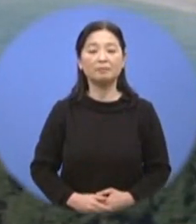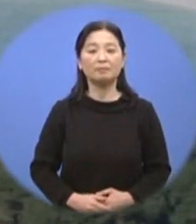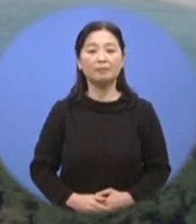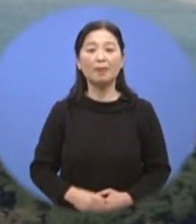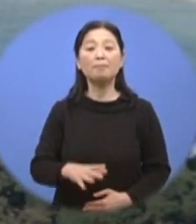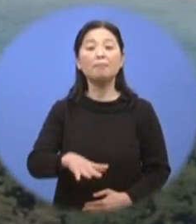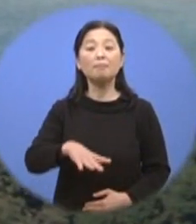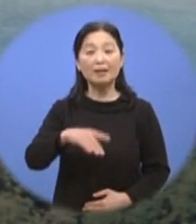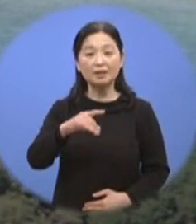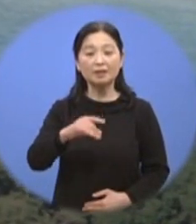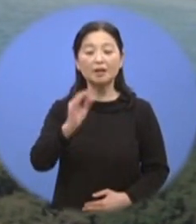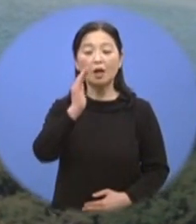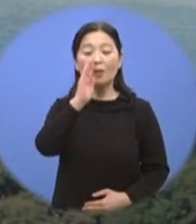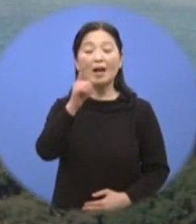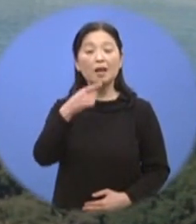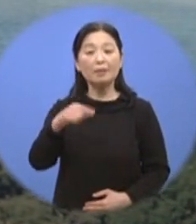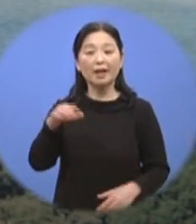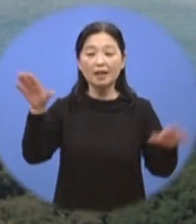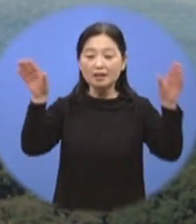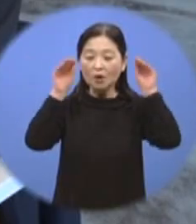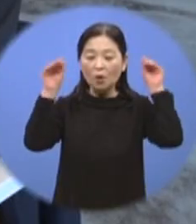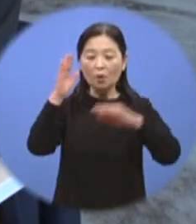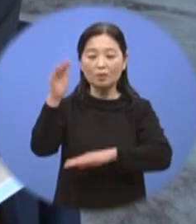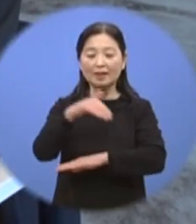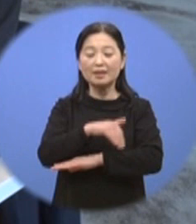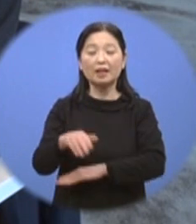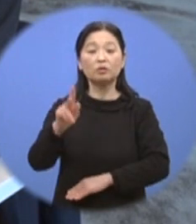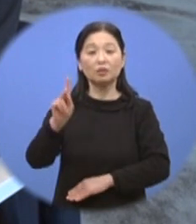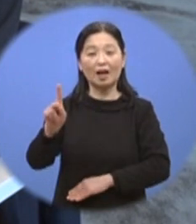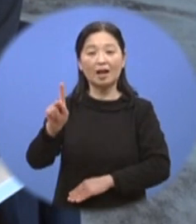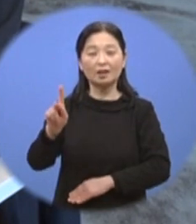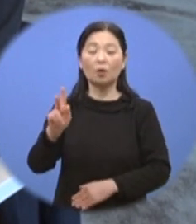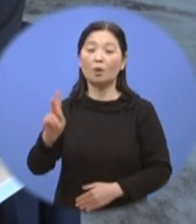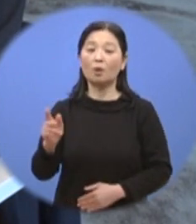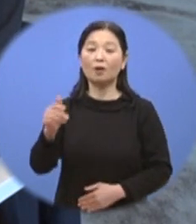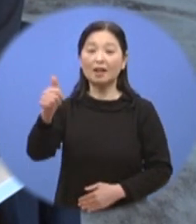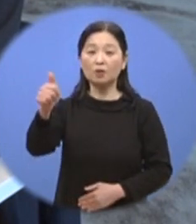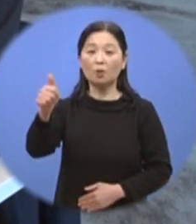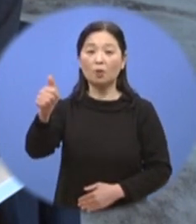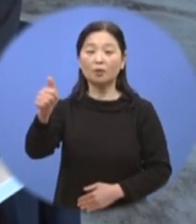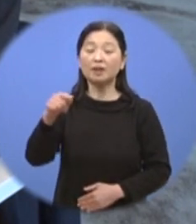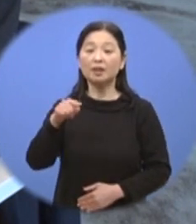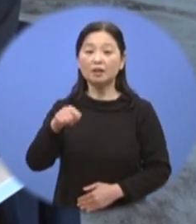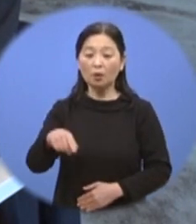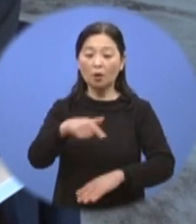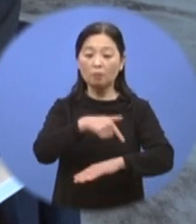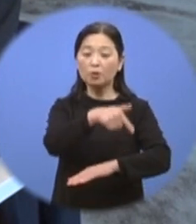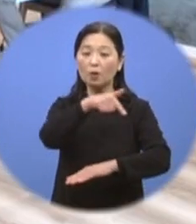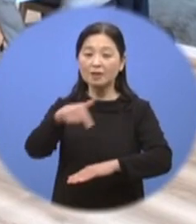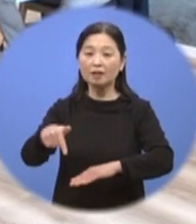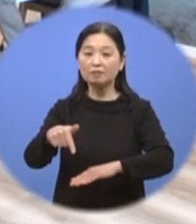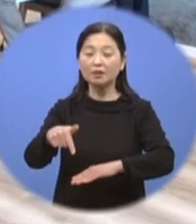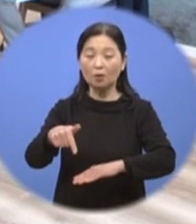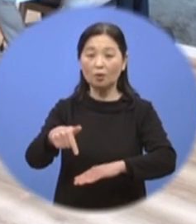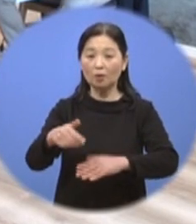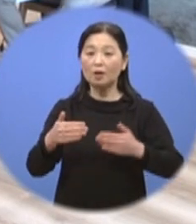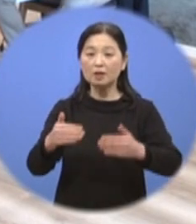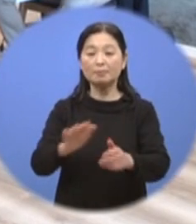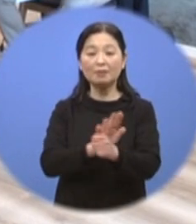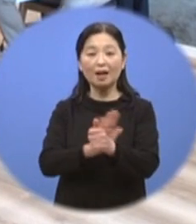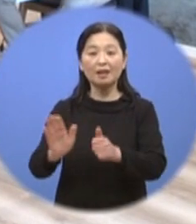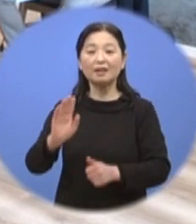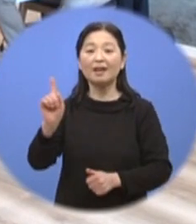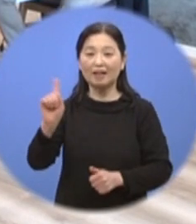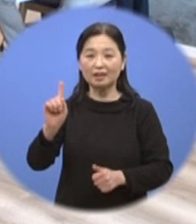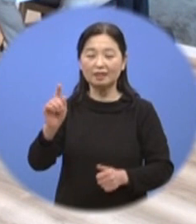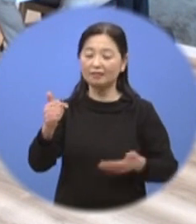まず和歌山県情報政策課の桐明課長にワーケーションプロジェクトを展開する背景について伺いました